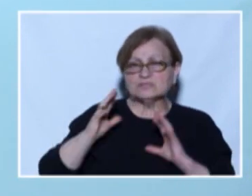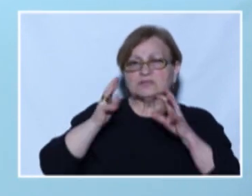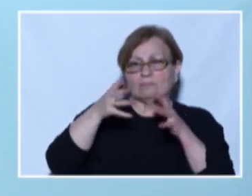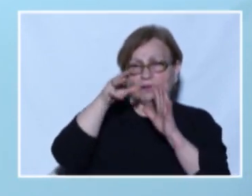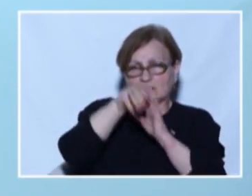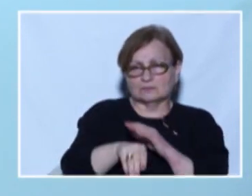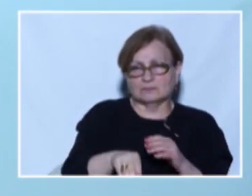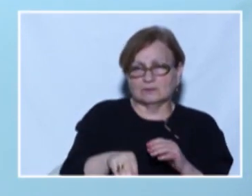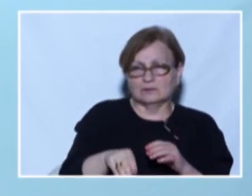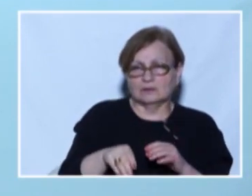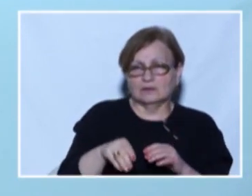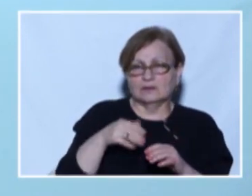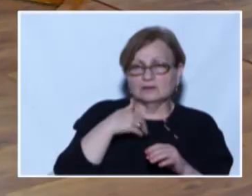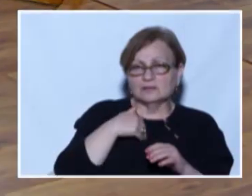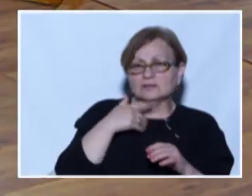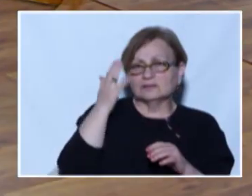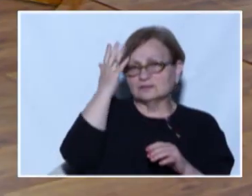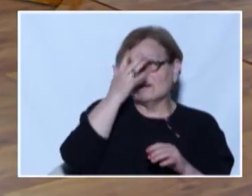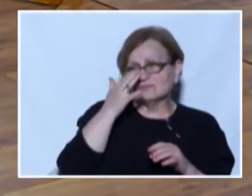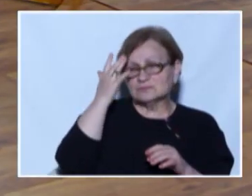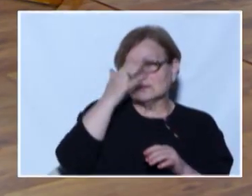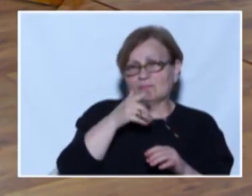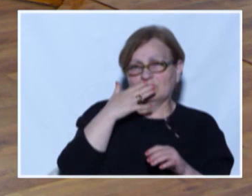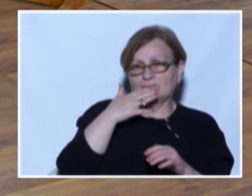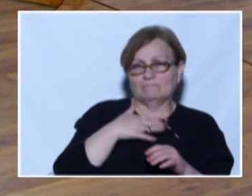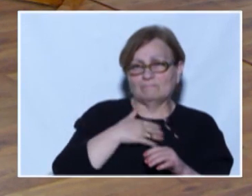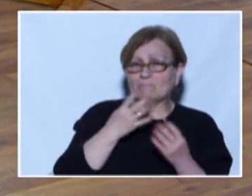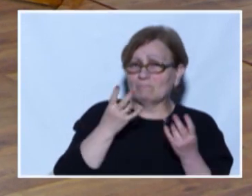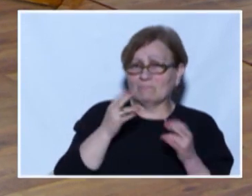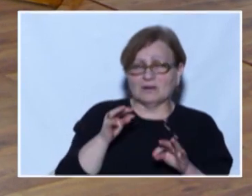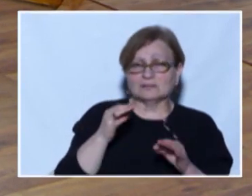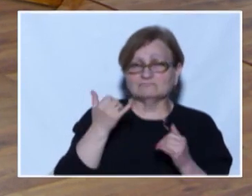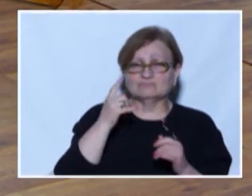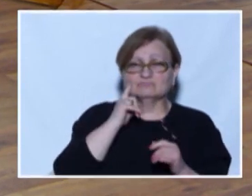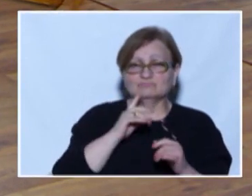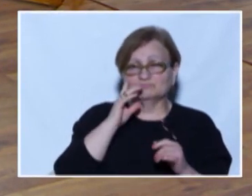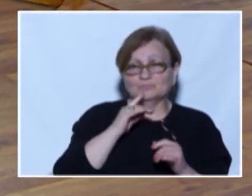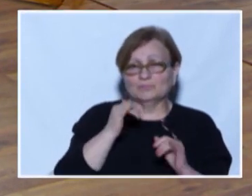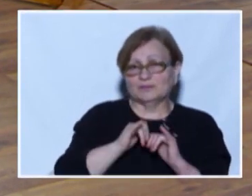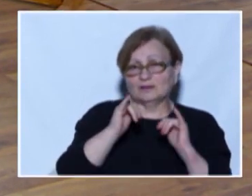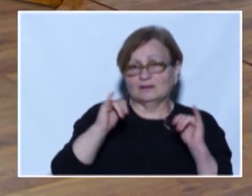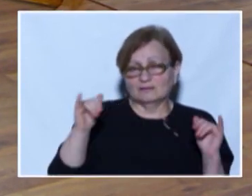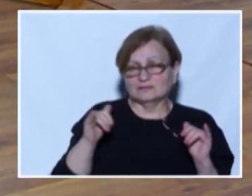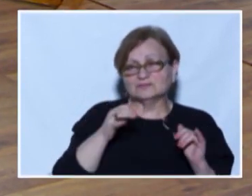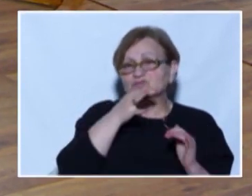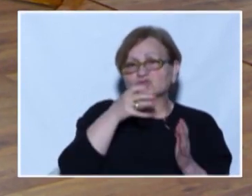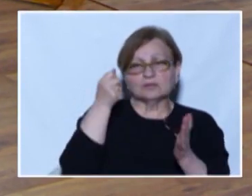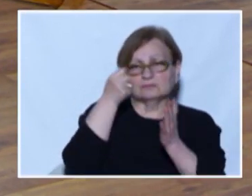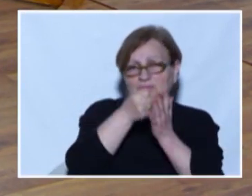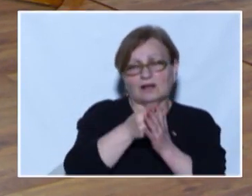სამყაროში? ეს გვეოცნება ჩვენს უყველას ერთად, მაგრამ ჯერჯერობით სამწუხაროდ განვითარების ამ დონეს